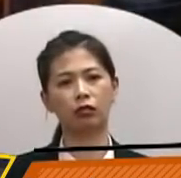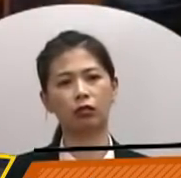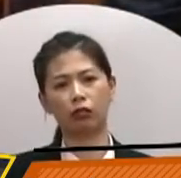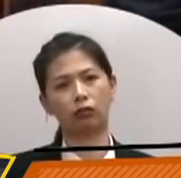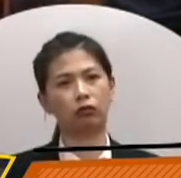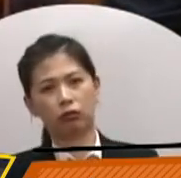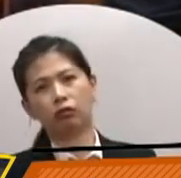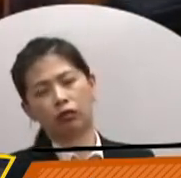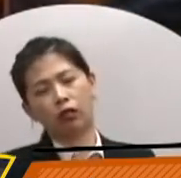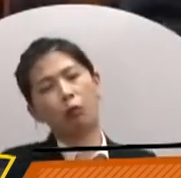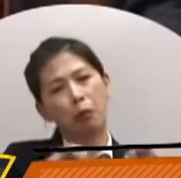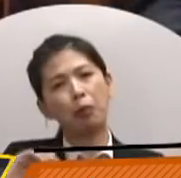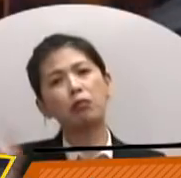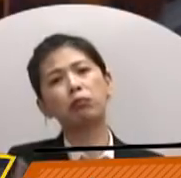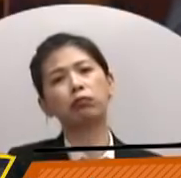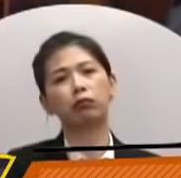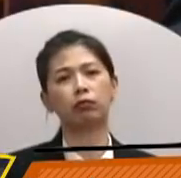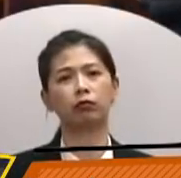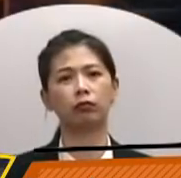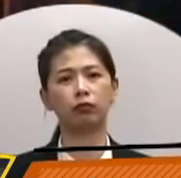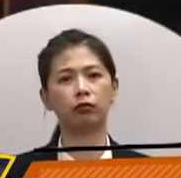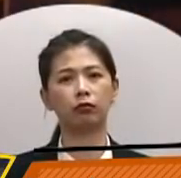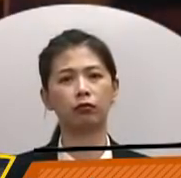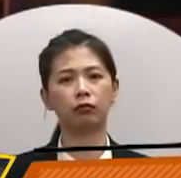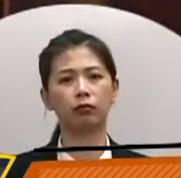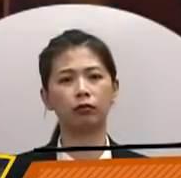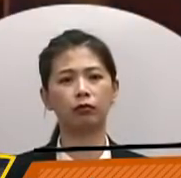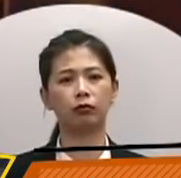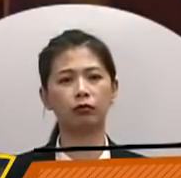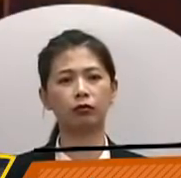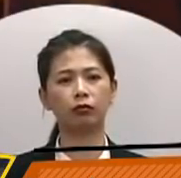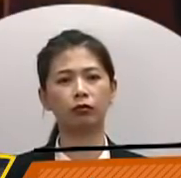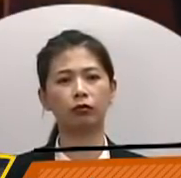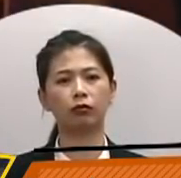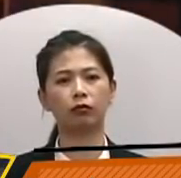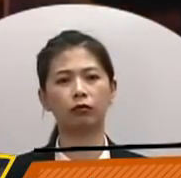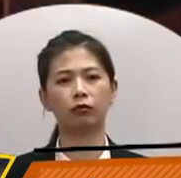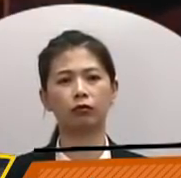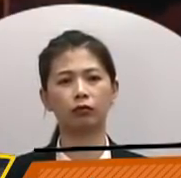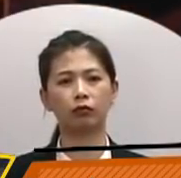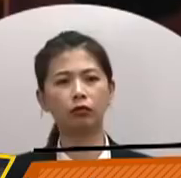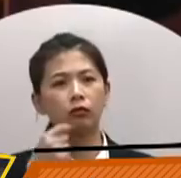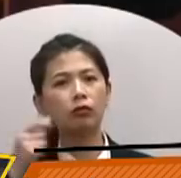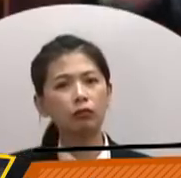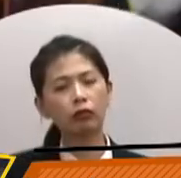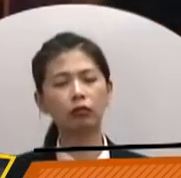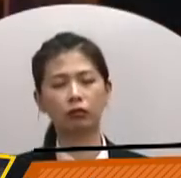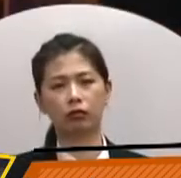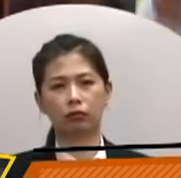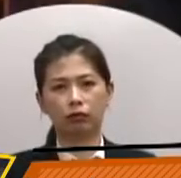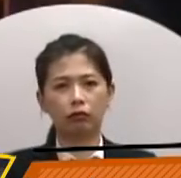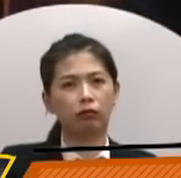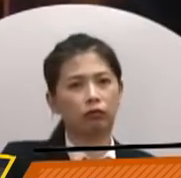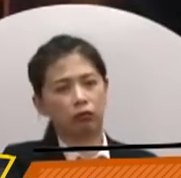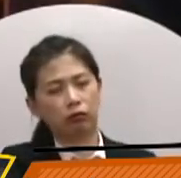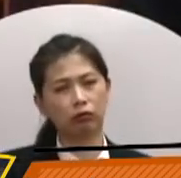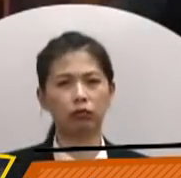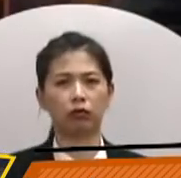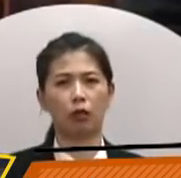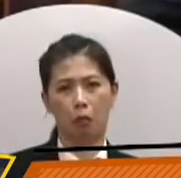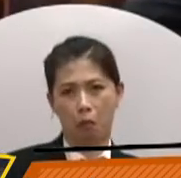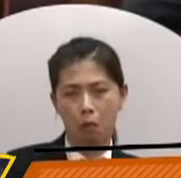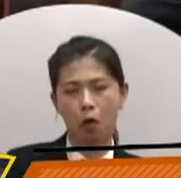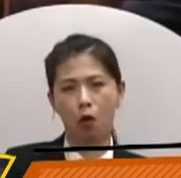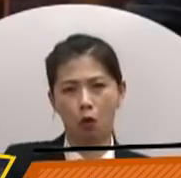种为中国宣传， 讲清楚。 好了， 乌克兰 今天问你要怎么讲清楚？ 所有的人回去保卫乌克